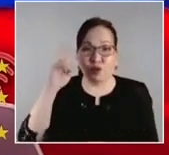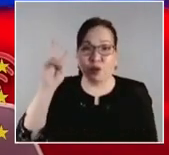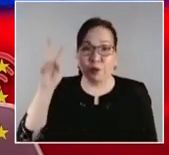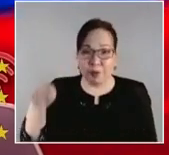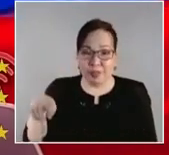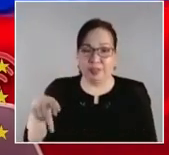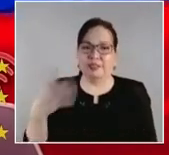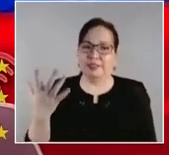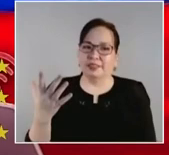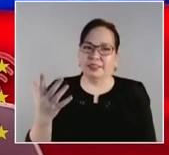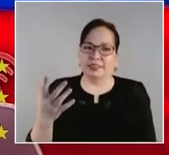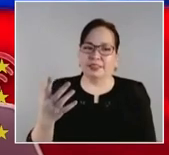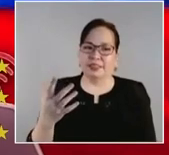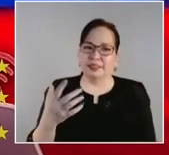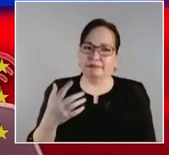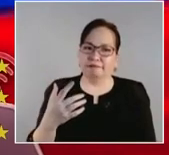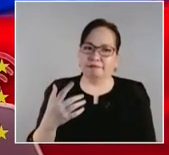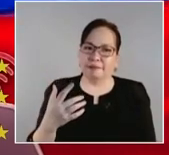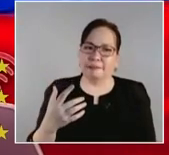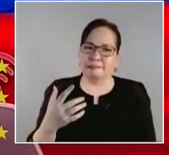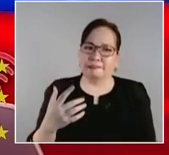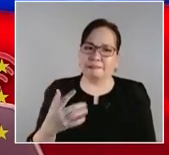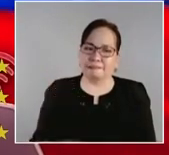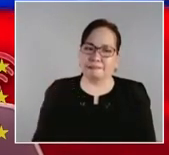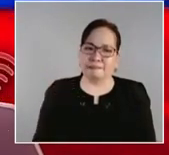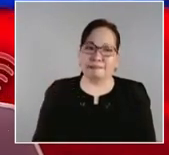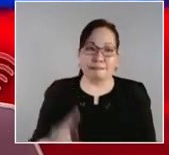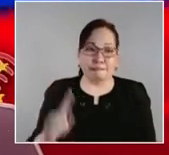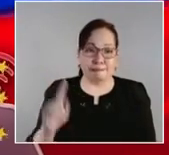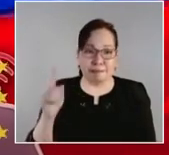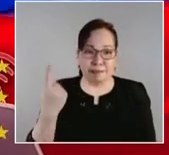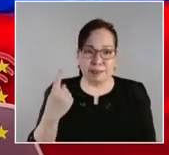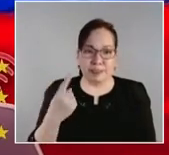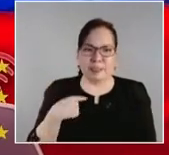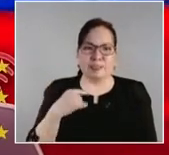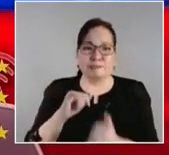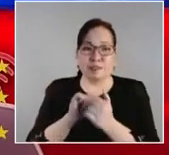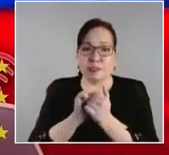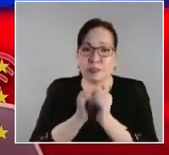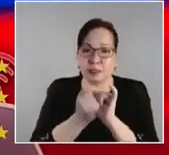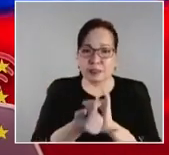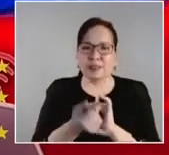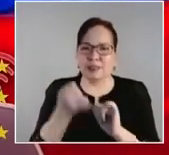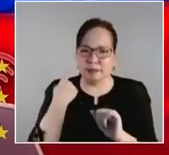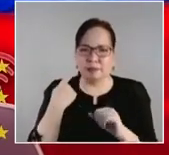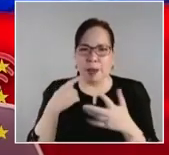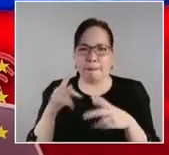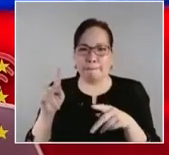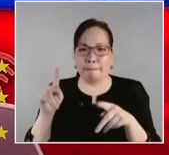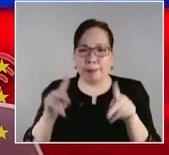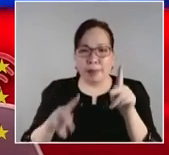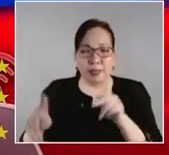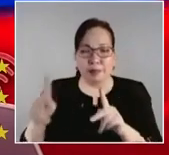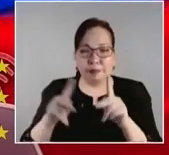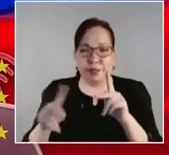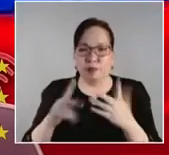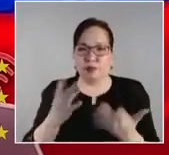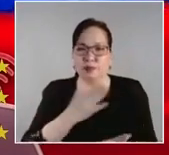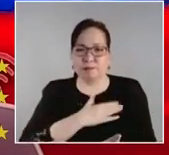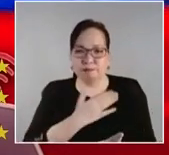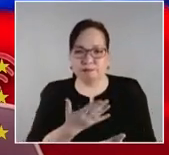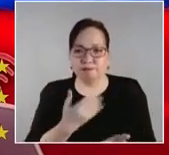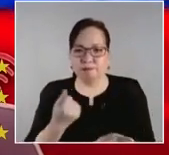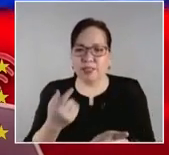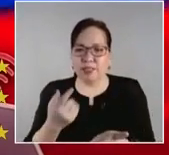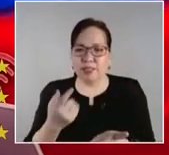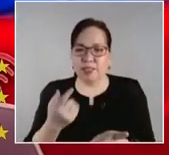Republic, ang unang-una po ay ang amyendahan, ang People's Initiative and Referendum Act. Sapagkat yan